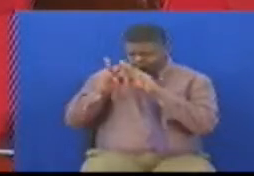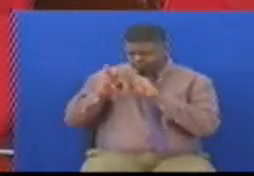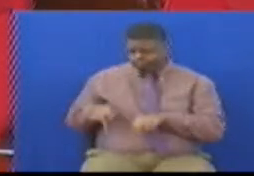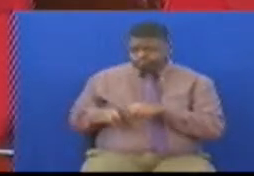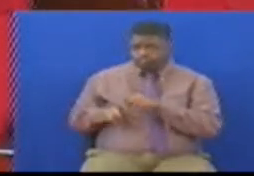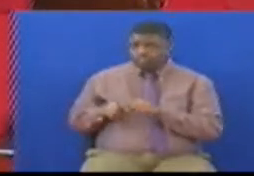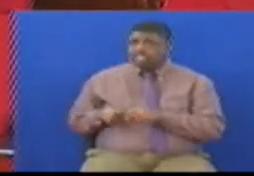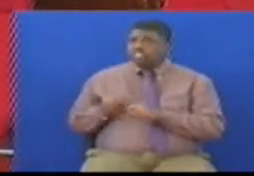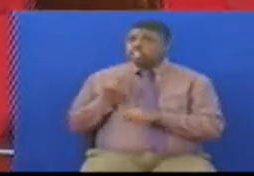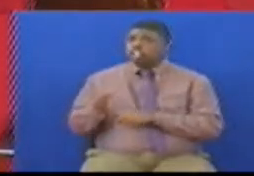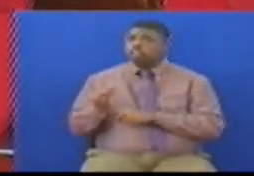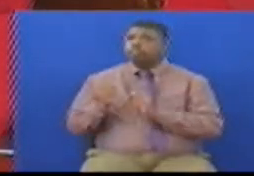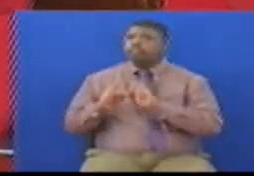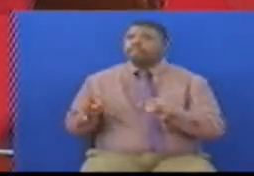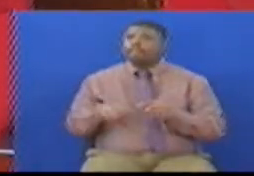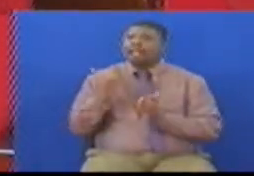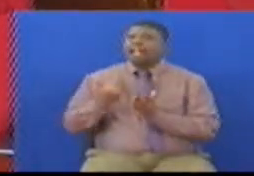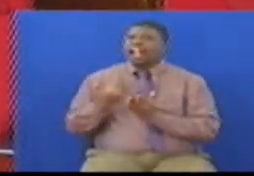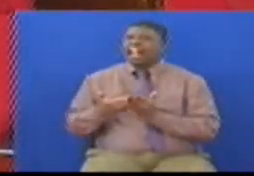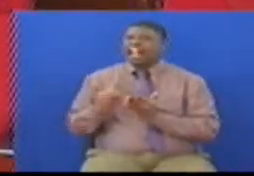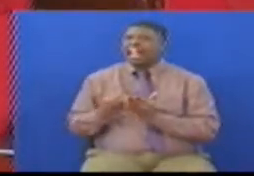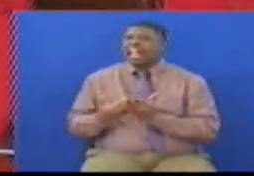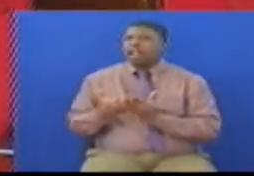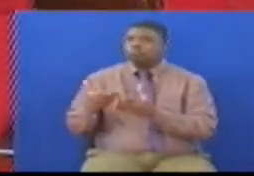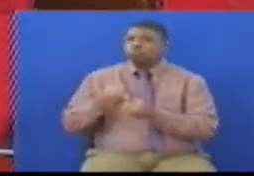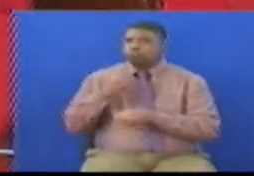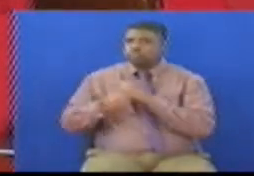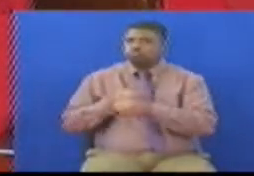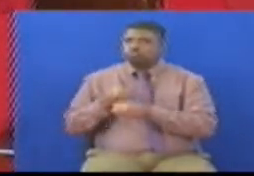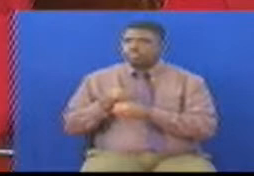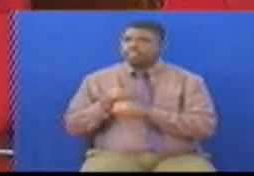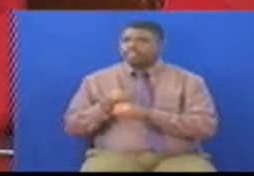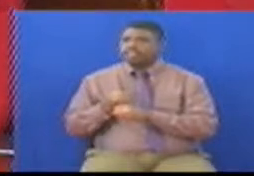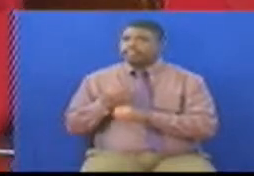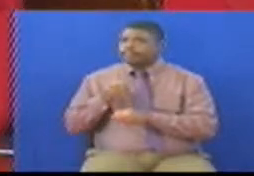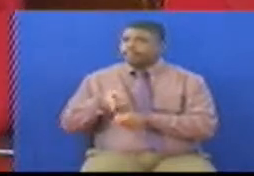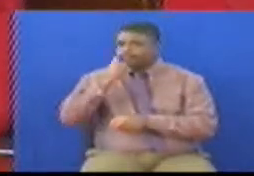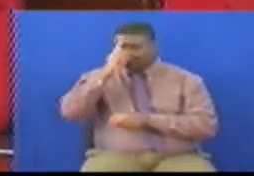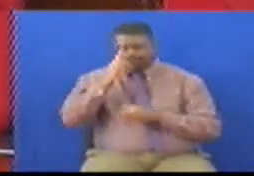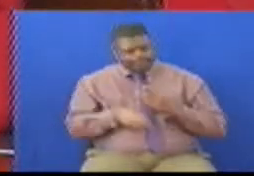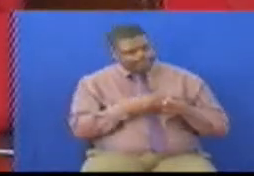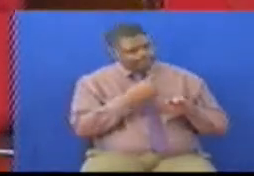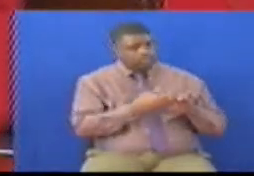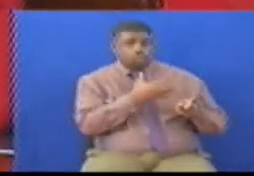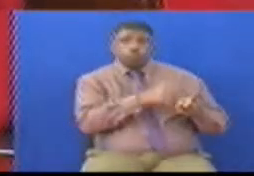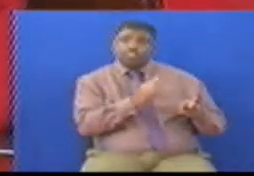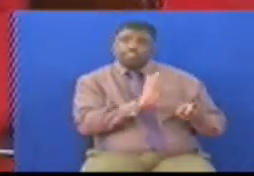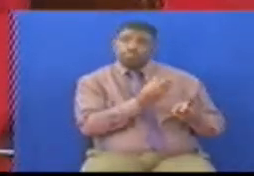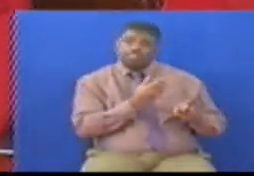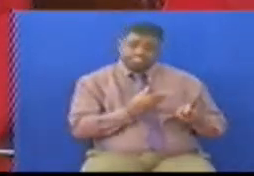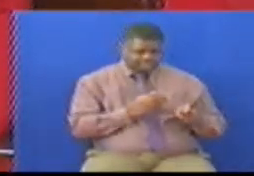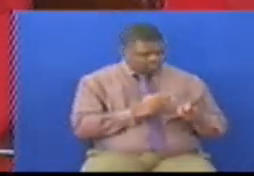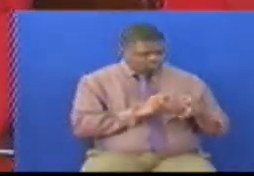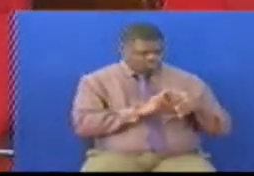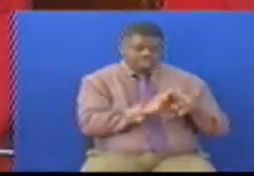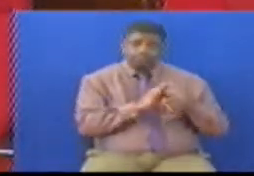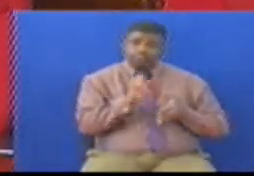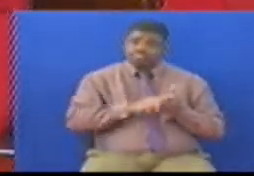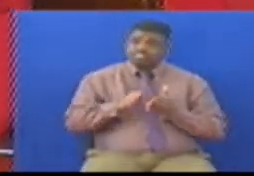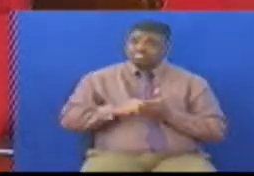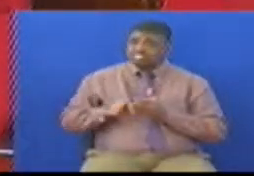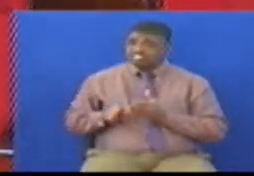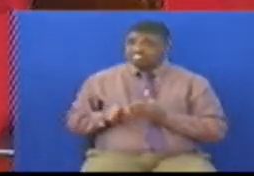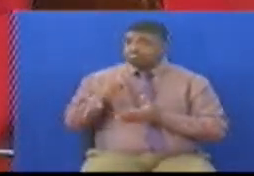Gold kwa haraka na kuchukua hatua stahiki. Na C, Wizara ya Madini kwa kushirikiana na ofisi ya msajili wa hazina kuhakikisha kampuni ya Stamic